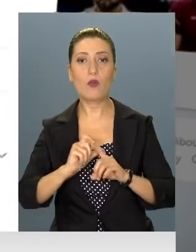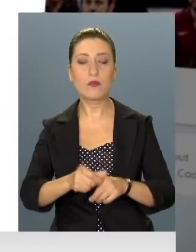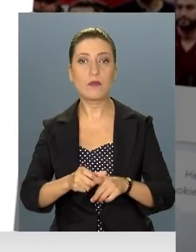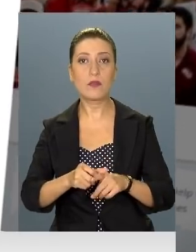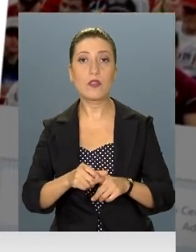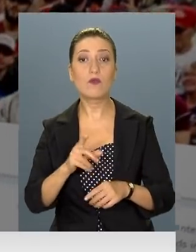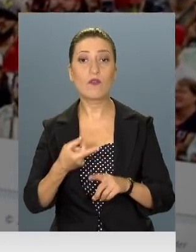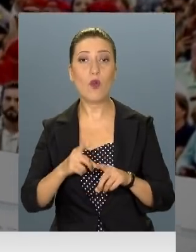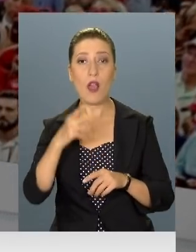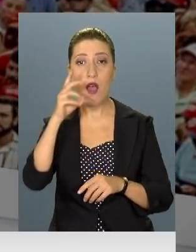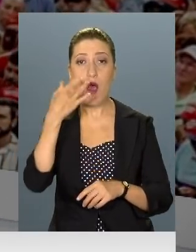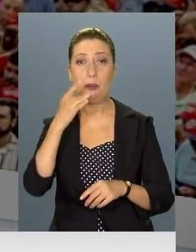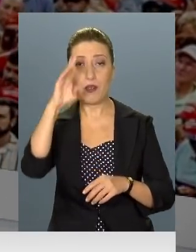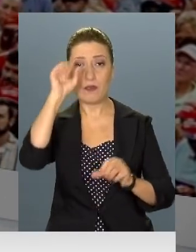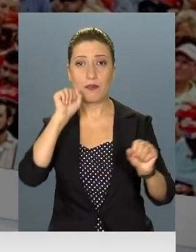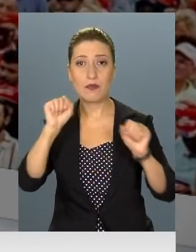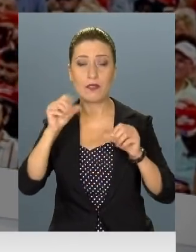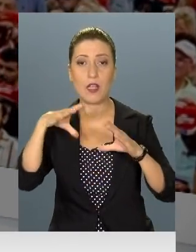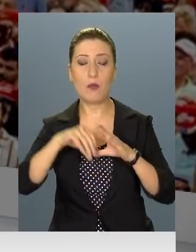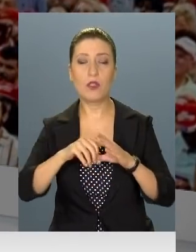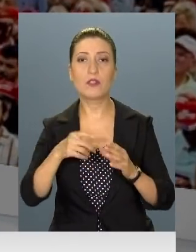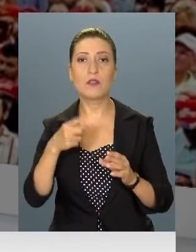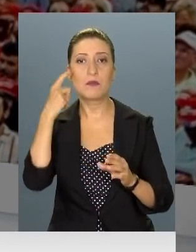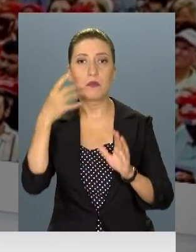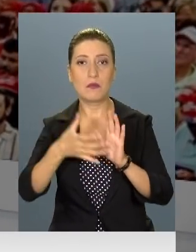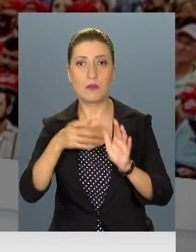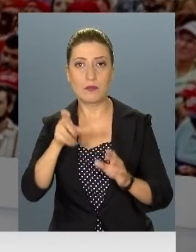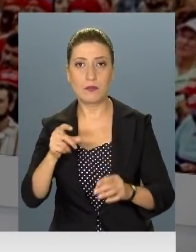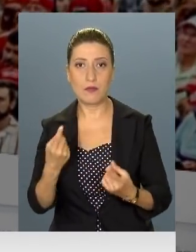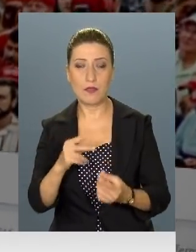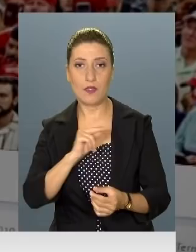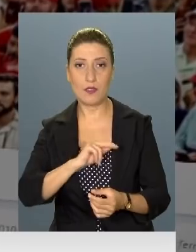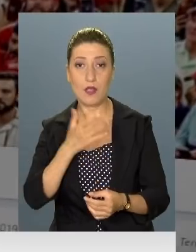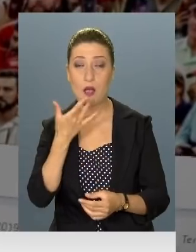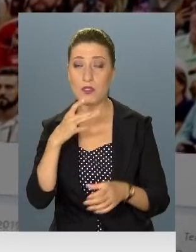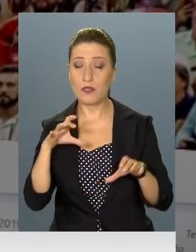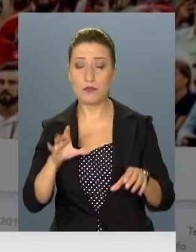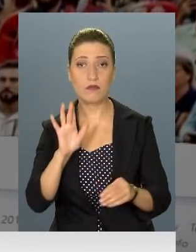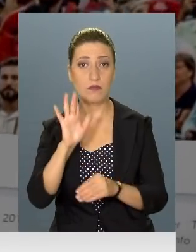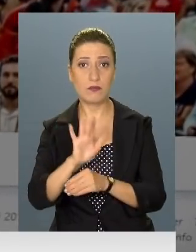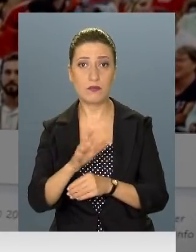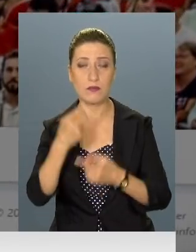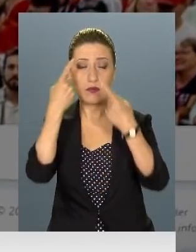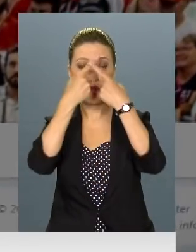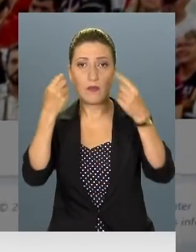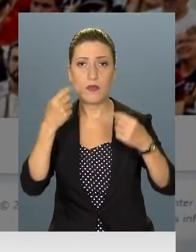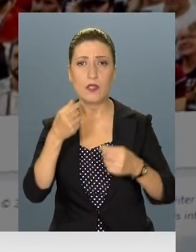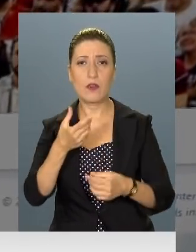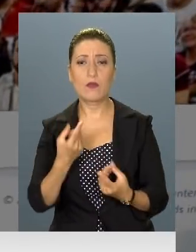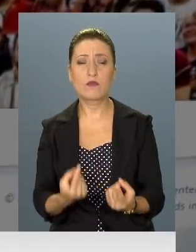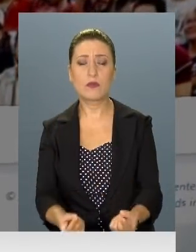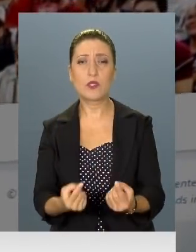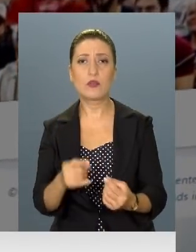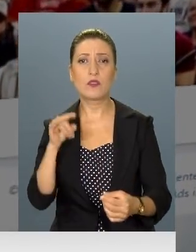որ Սպիտակ տանը մտավոր հետամնացներ են։ Թրամփը շեշտել է, որ Միացյալ Նահանգները աշխարհում ամենահզոր ռազմական ուժն ունի և միայն վերջին